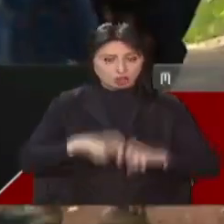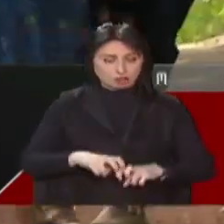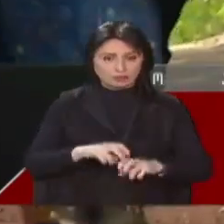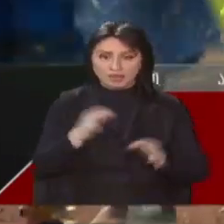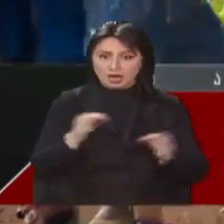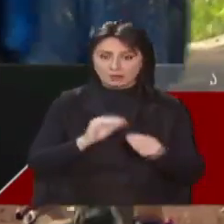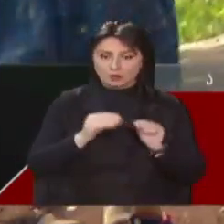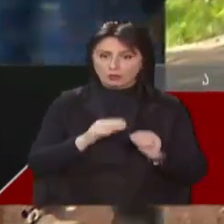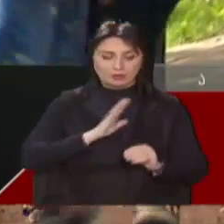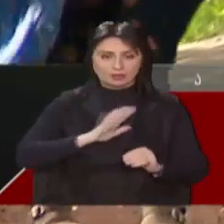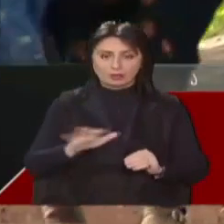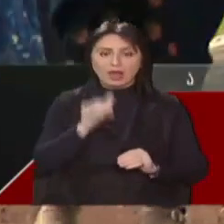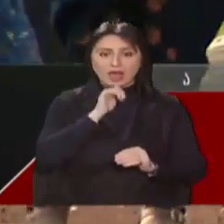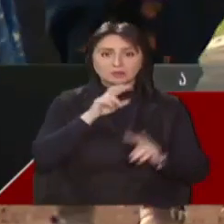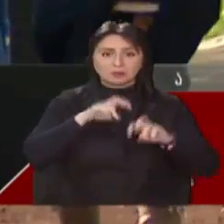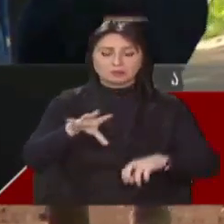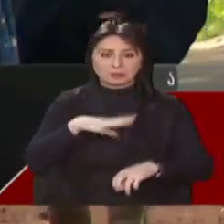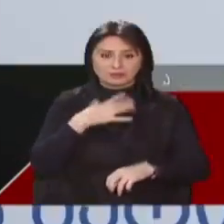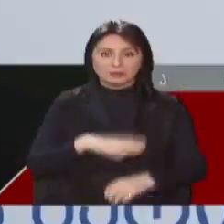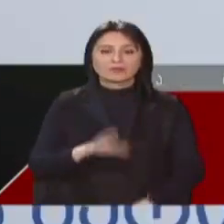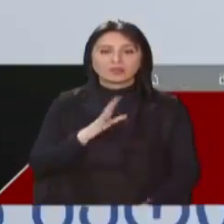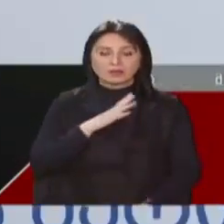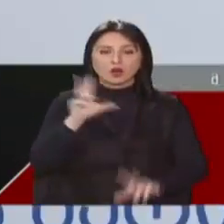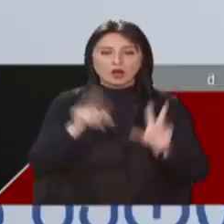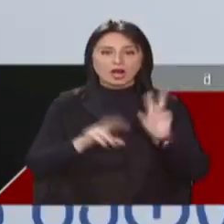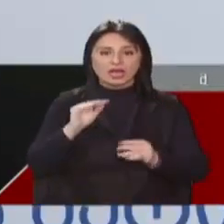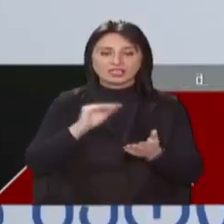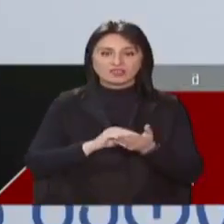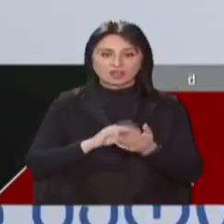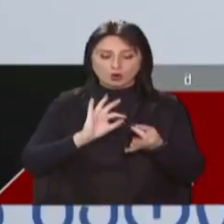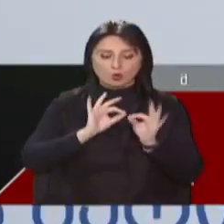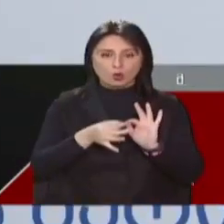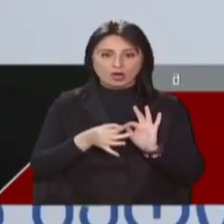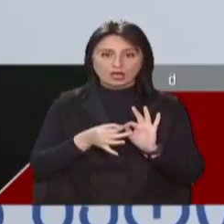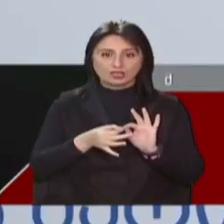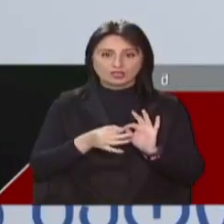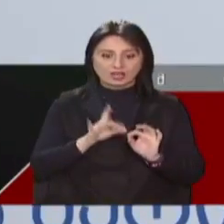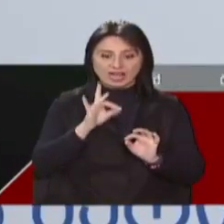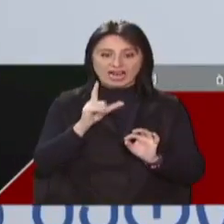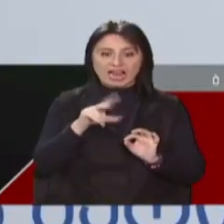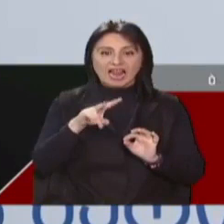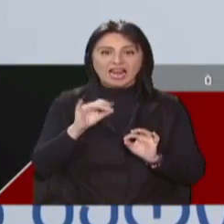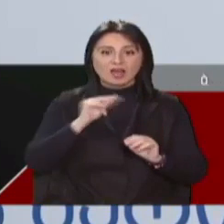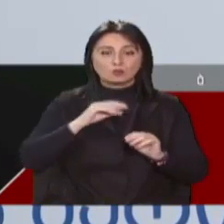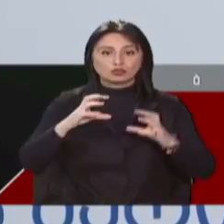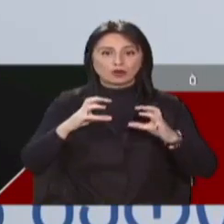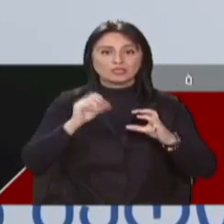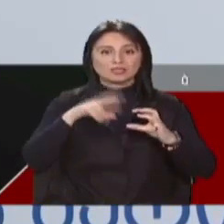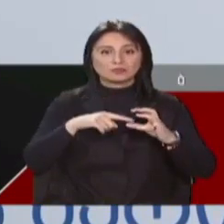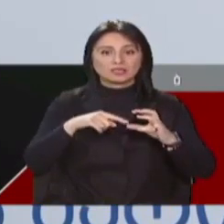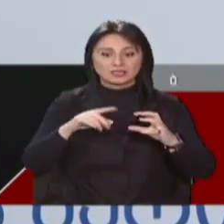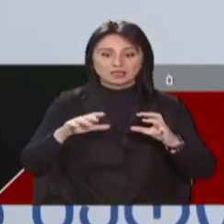და არანაირი პრობლემა მას არ ჰქონდა. Იყო გათვალისწინებული კონკრეტული რელი, რომელსაც უნდა ემუშავა